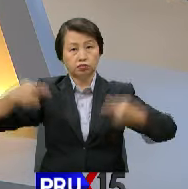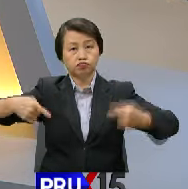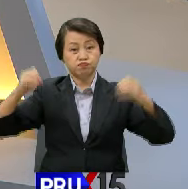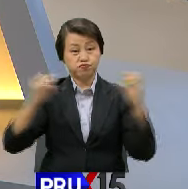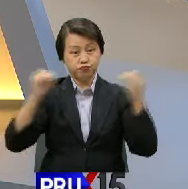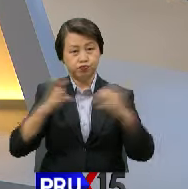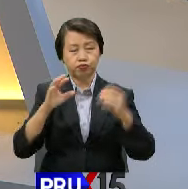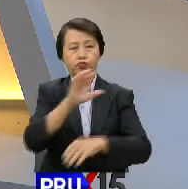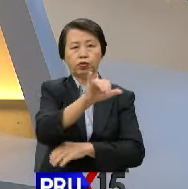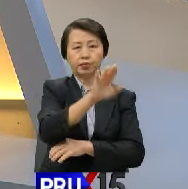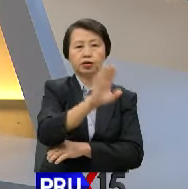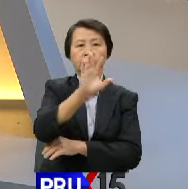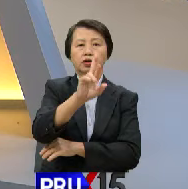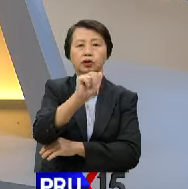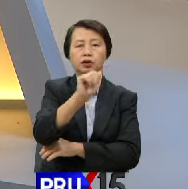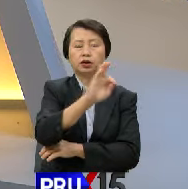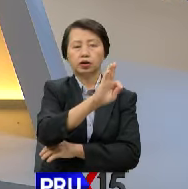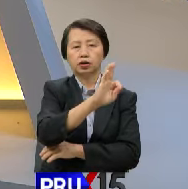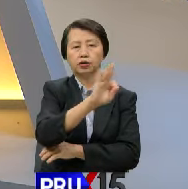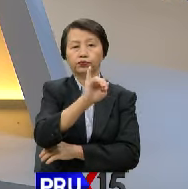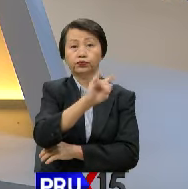wi-fi dan juga